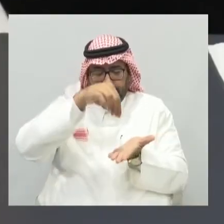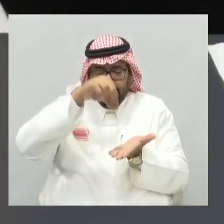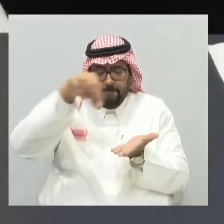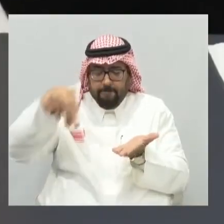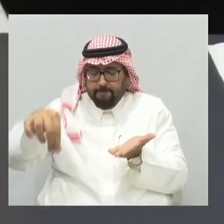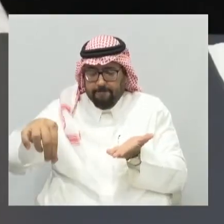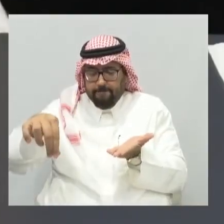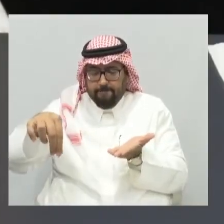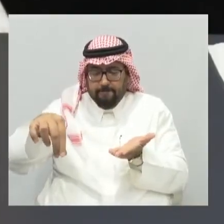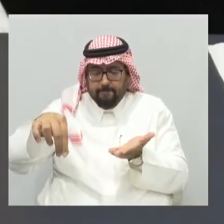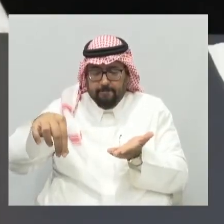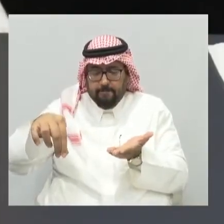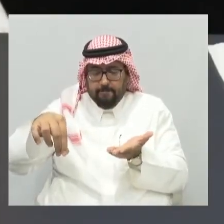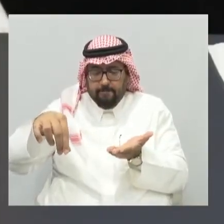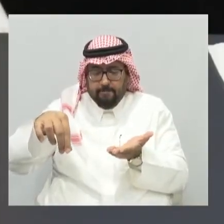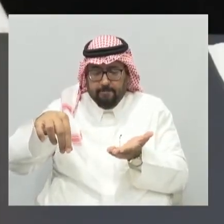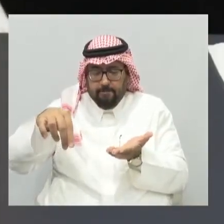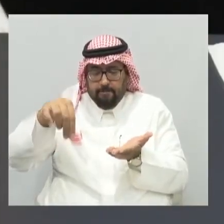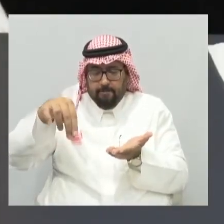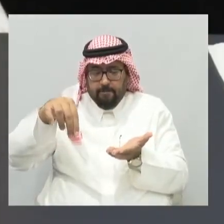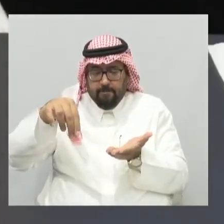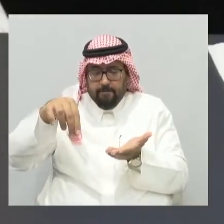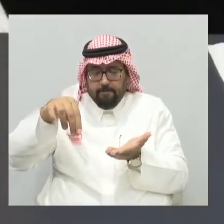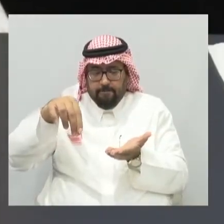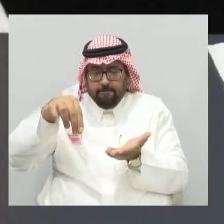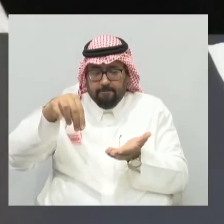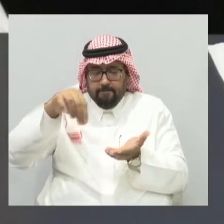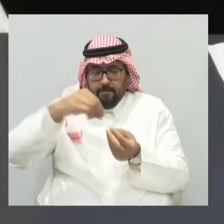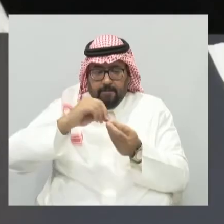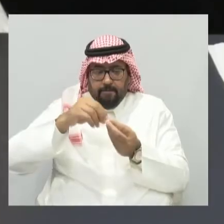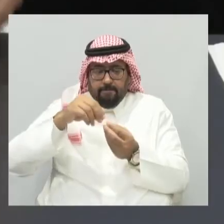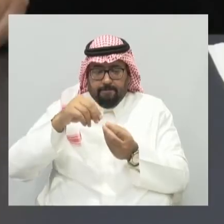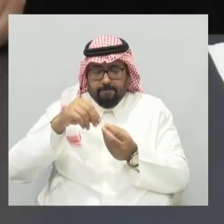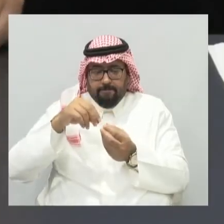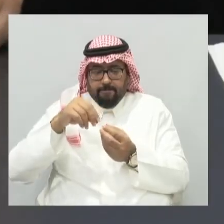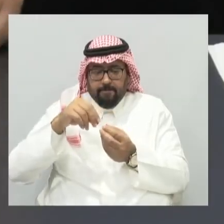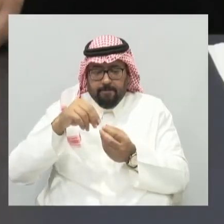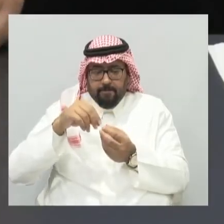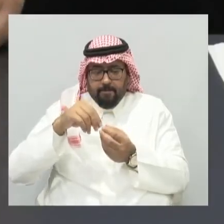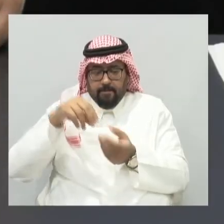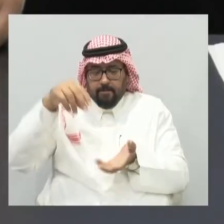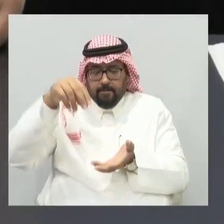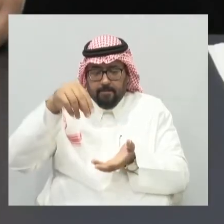القطاره بالماء طيب الماء الملون هذا الماء الملون